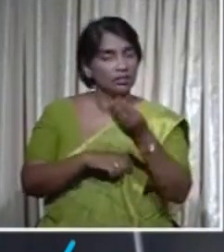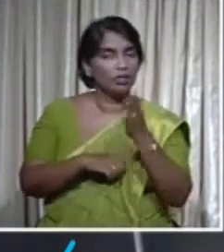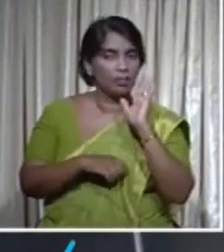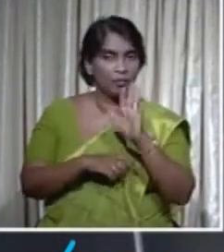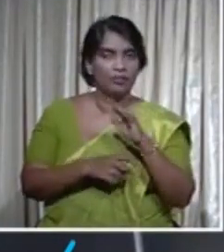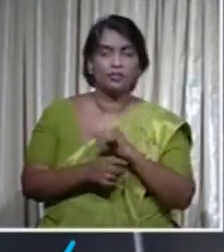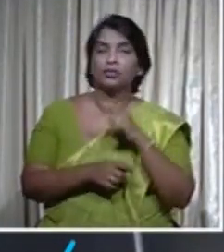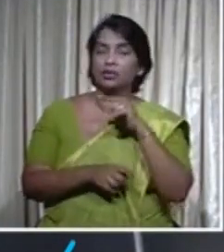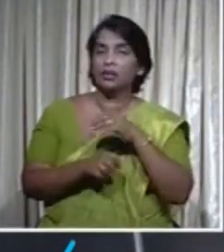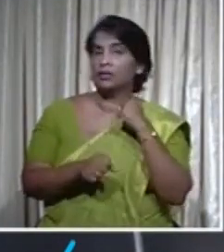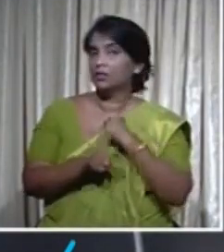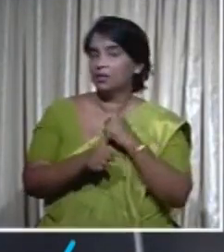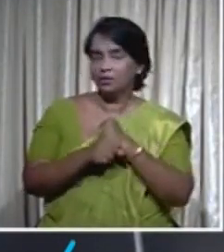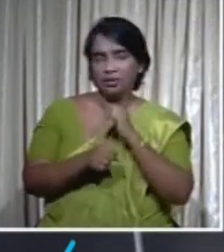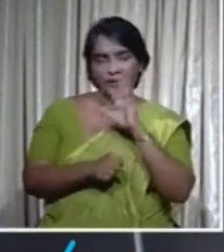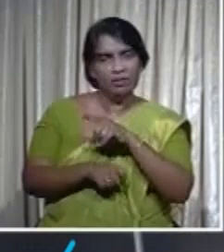அரசு